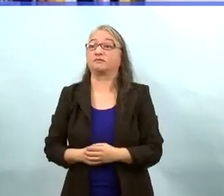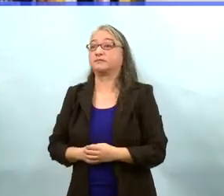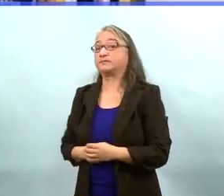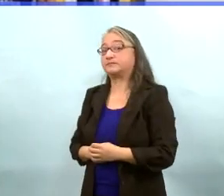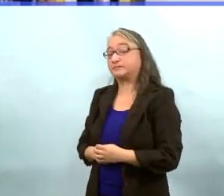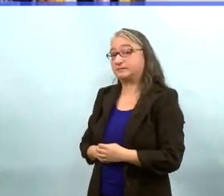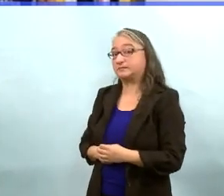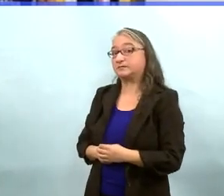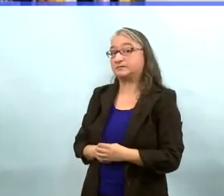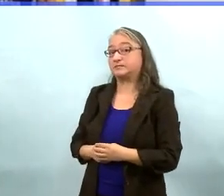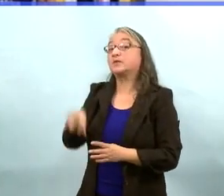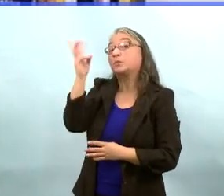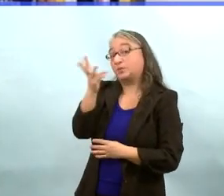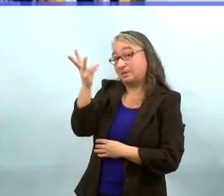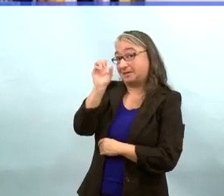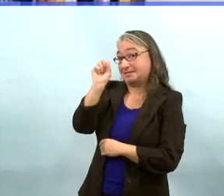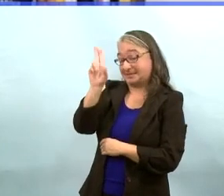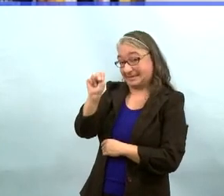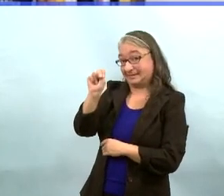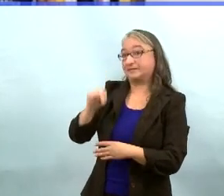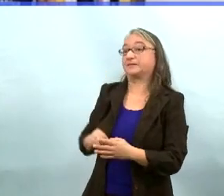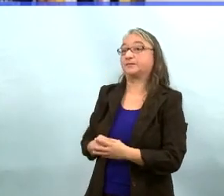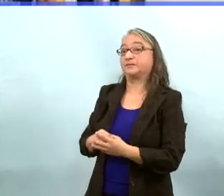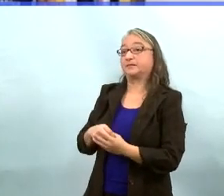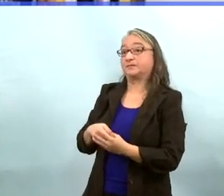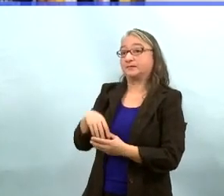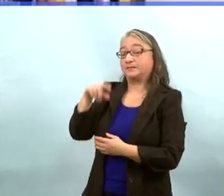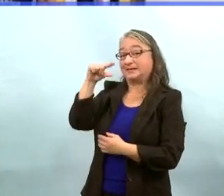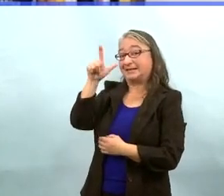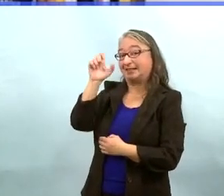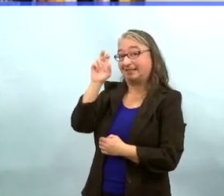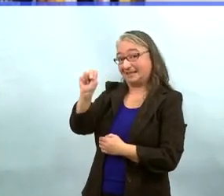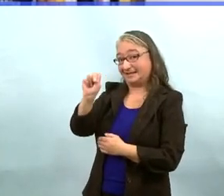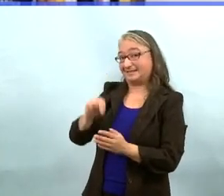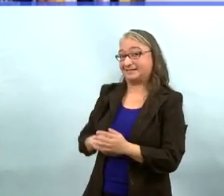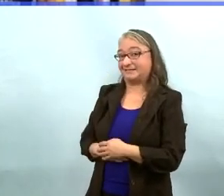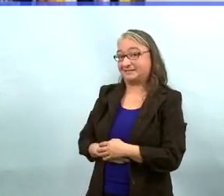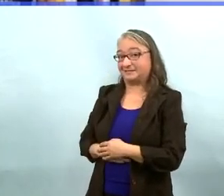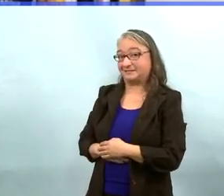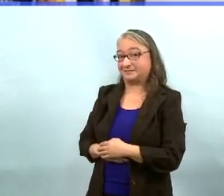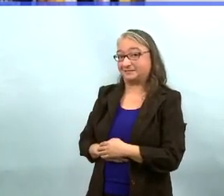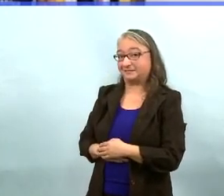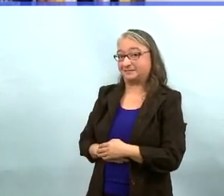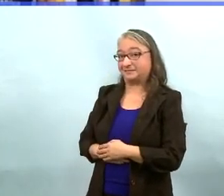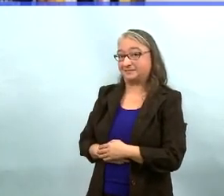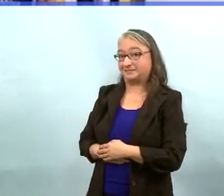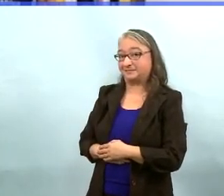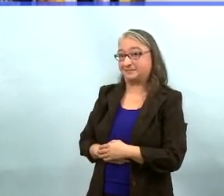Bonjour, docteur Roussin, docteur Reimer. Ici Glenn du Winnipeg Sun.